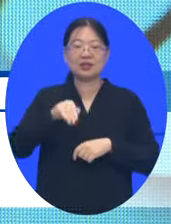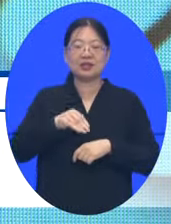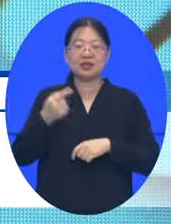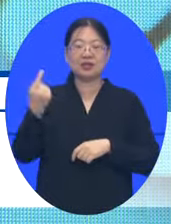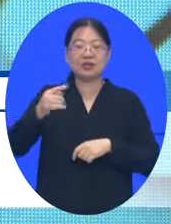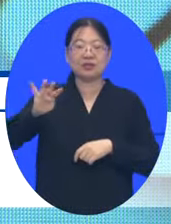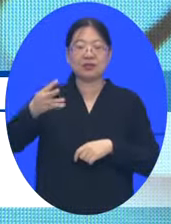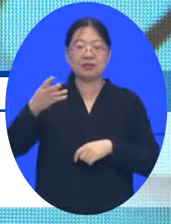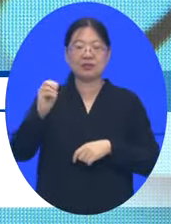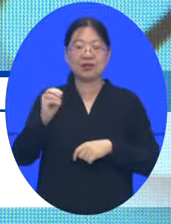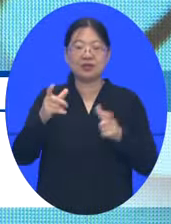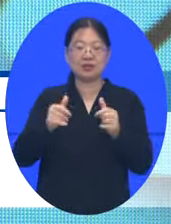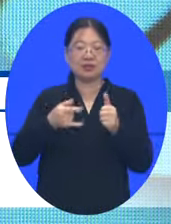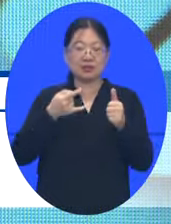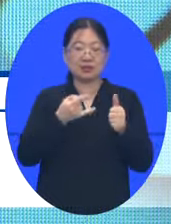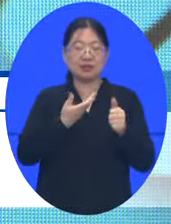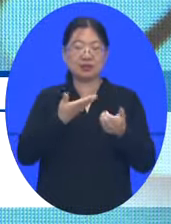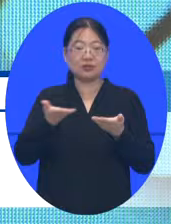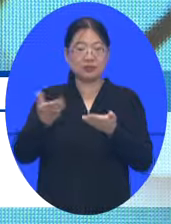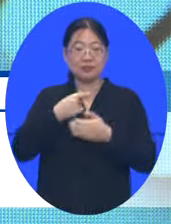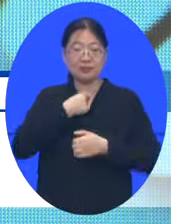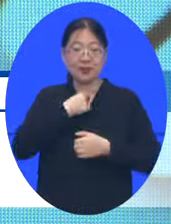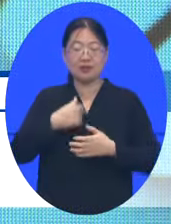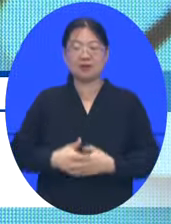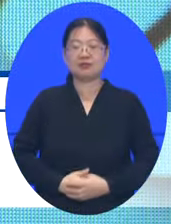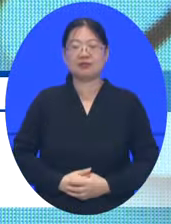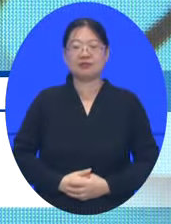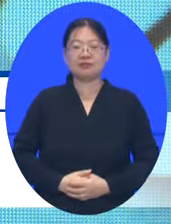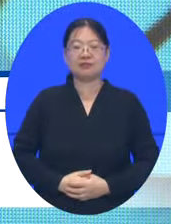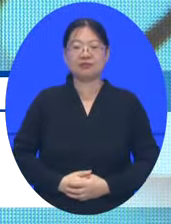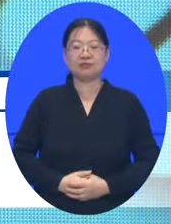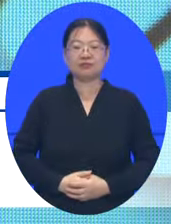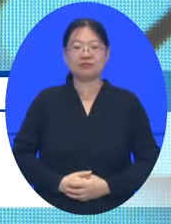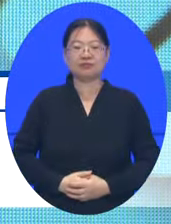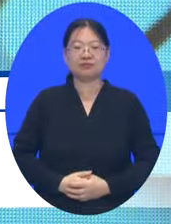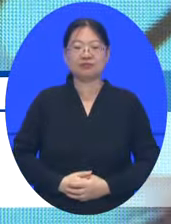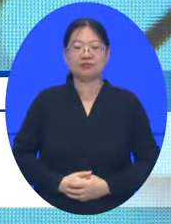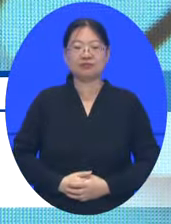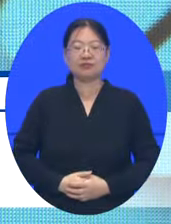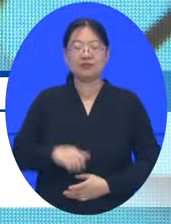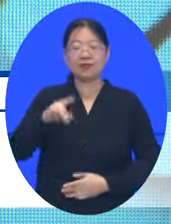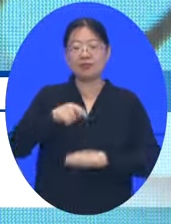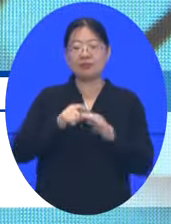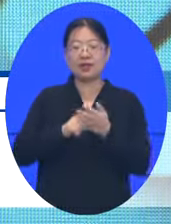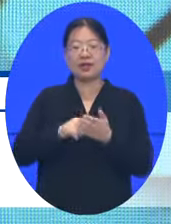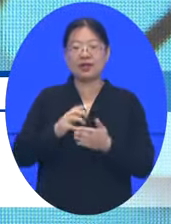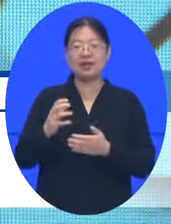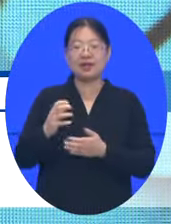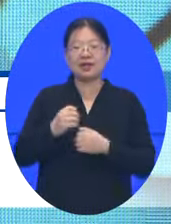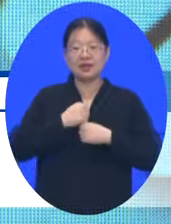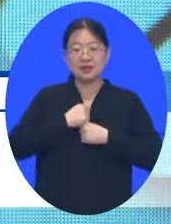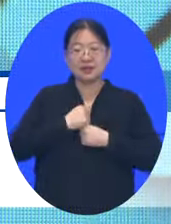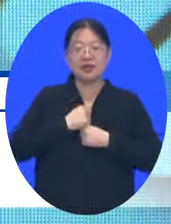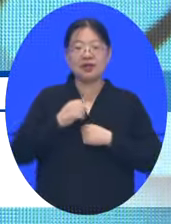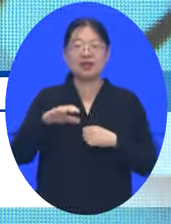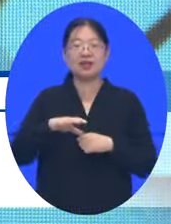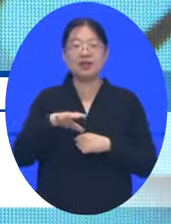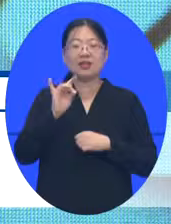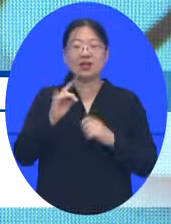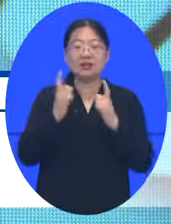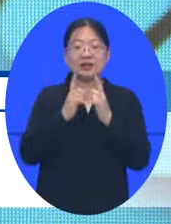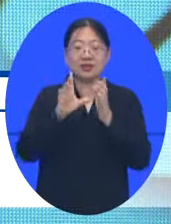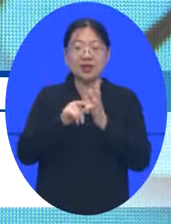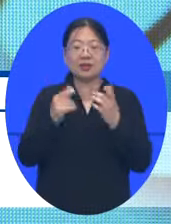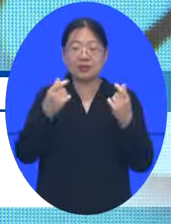우리 1,400만 도민 여러분께 드리고 싶습니다. 초심을 잃지 않고 처음 됐으나 똑같은